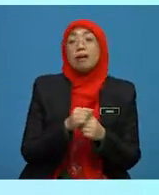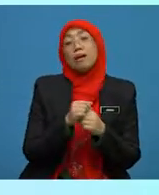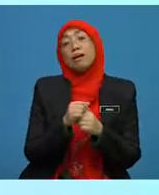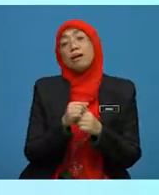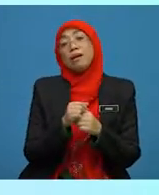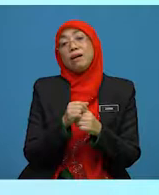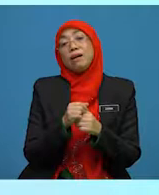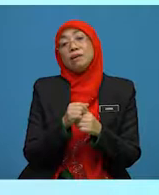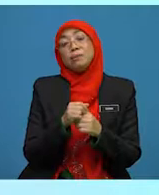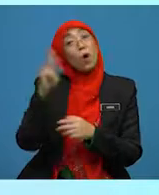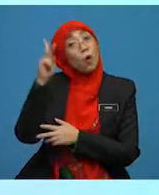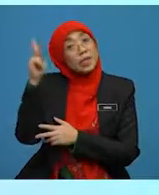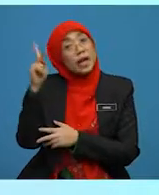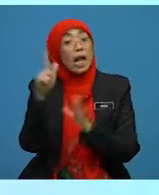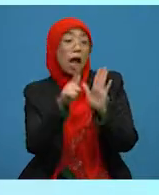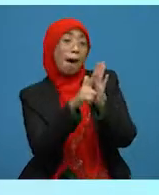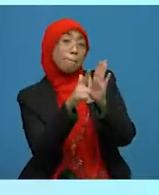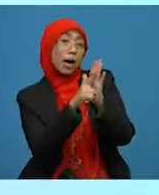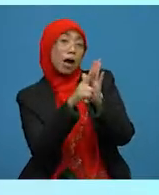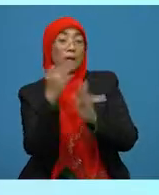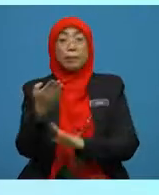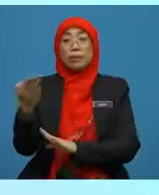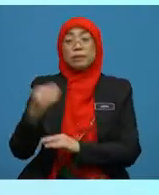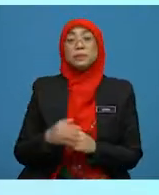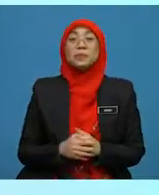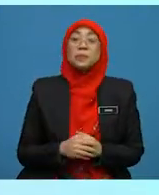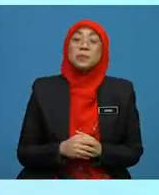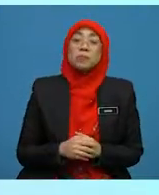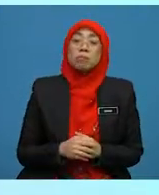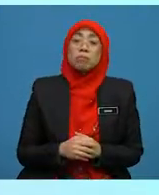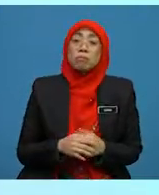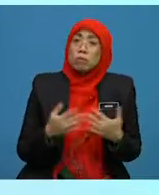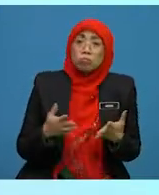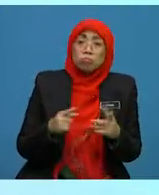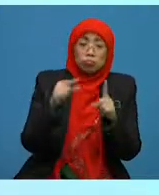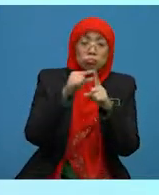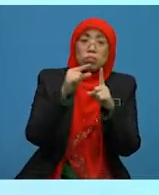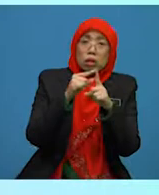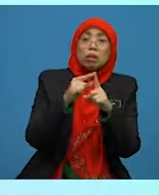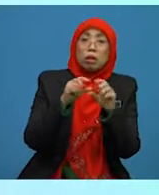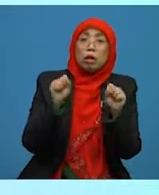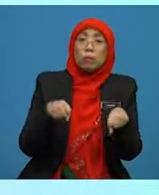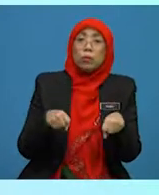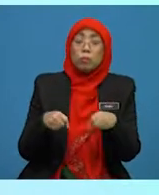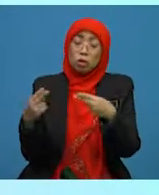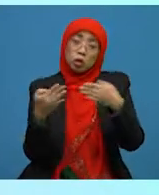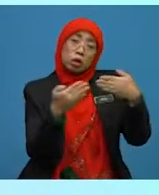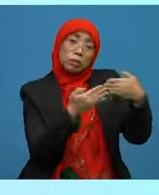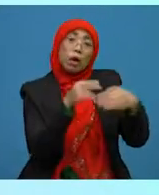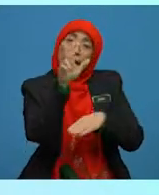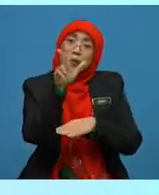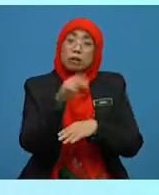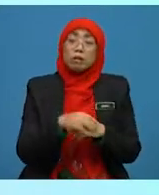aspek tersebut. Makna sesuatu perkataan dapat dihubungkaitkan dengan tiga